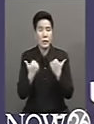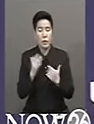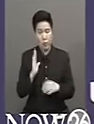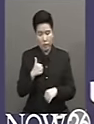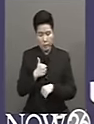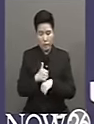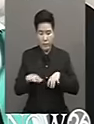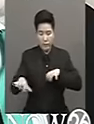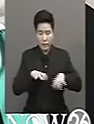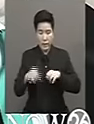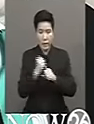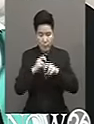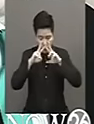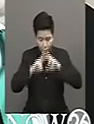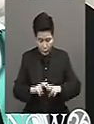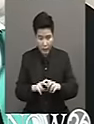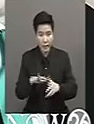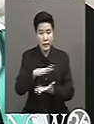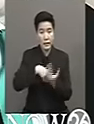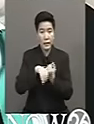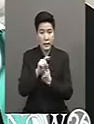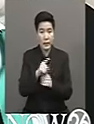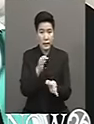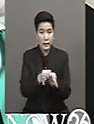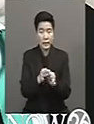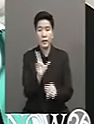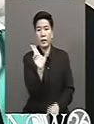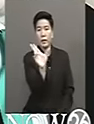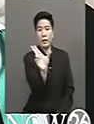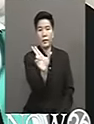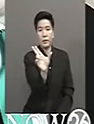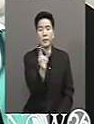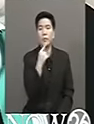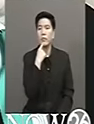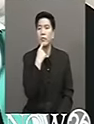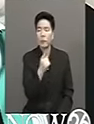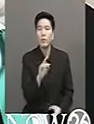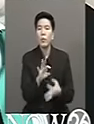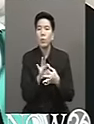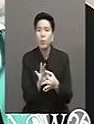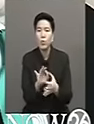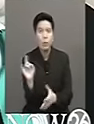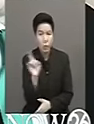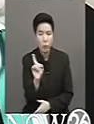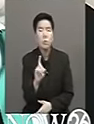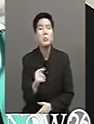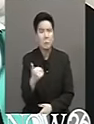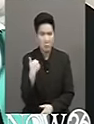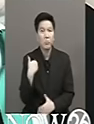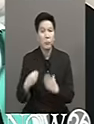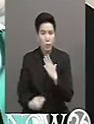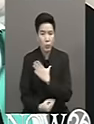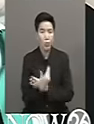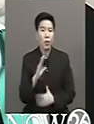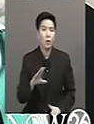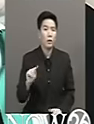ผู้บริหารงานวิจัยเศรษฐกิจและตลาดทุนธนาคารกสิกรไทยแสดงความวิตกว่ามีความเป็นไปได้ที่